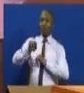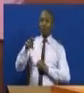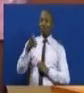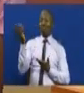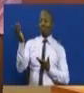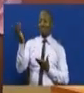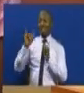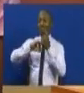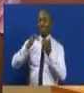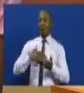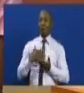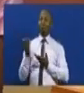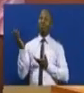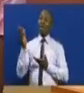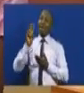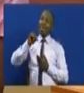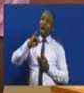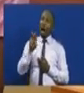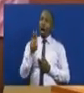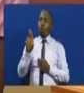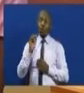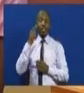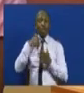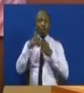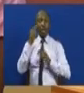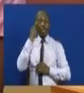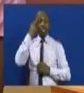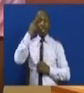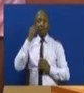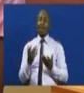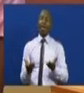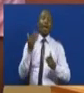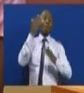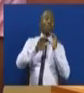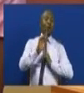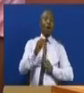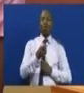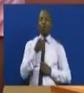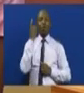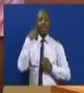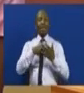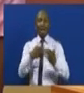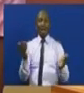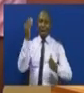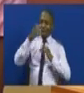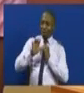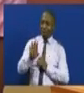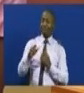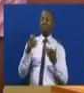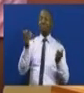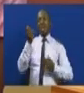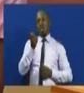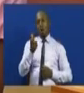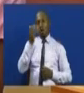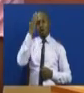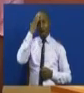Sahiba wangu Evans Muhando, ni hao sema ya hapo ndo mwisho wako. Kuna jeuri tena. Ndio mwisho wangu, yes. Lakini angalau unafahamu kidogo.